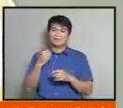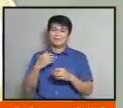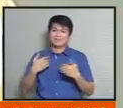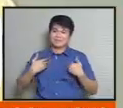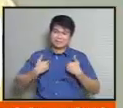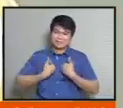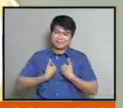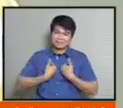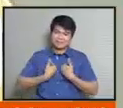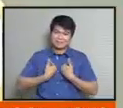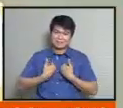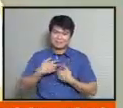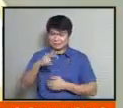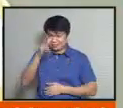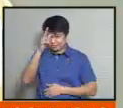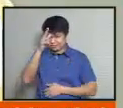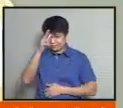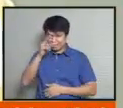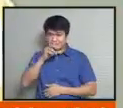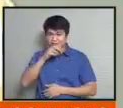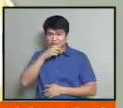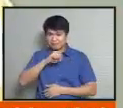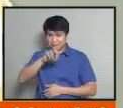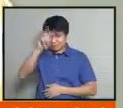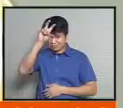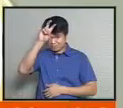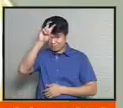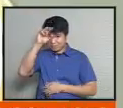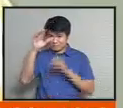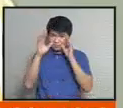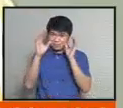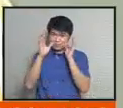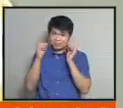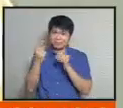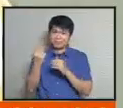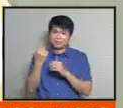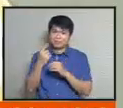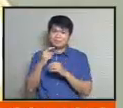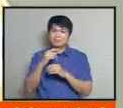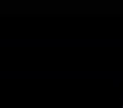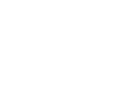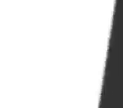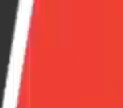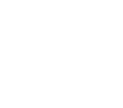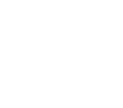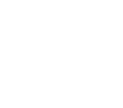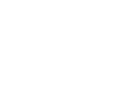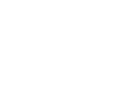animals, chicken, goats, cats, but only to swine.